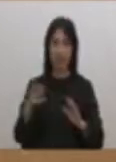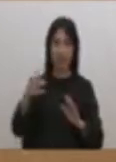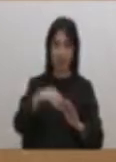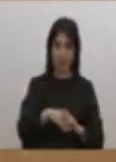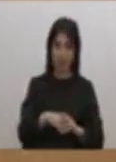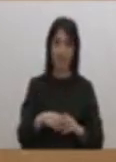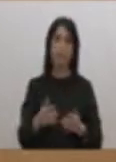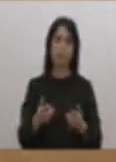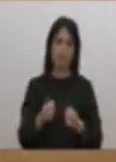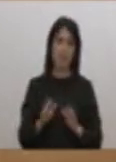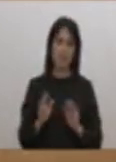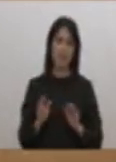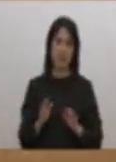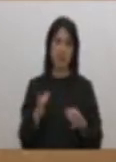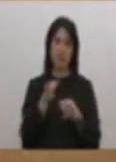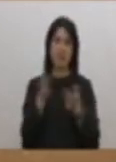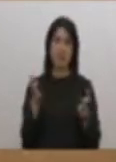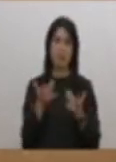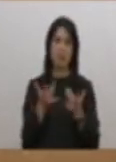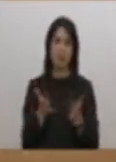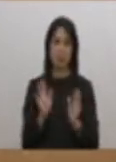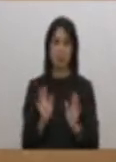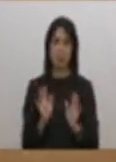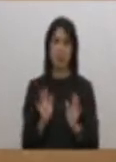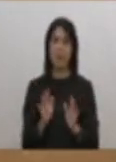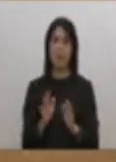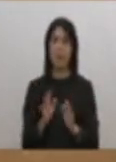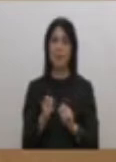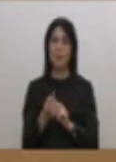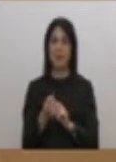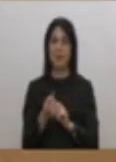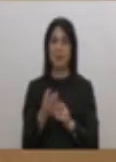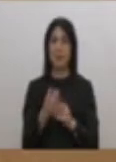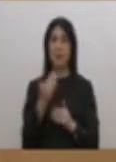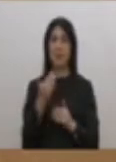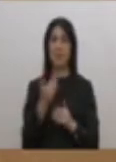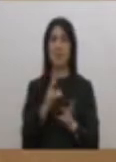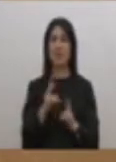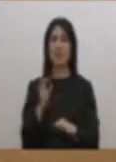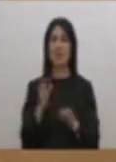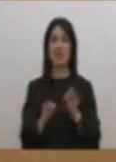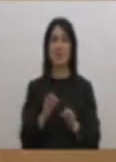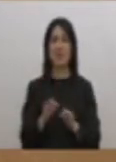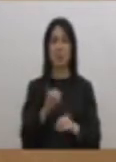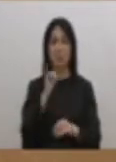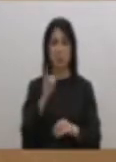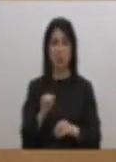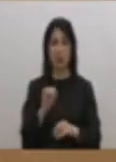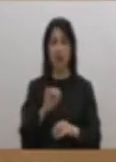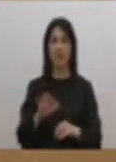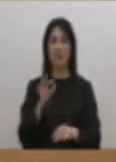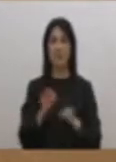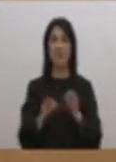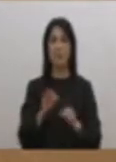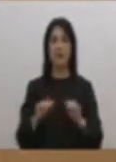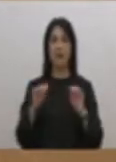isati misagebi civiluri mothovna, metertmeti ari rotkoen vina da sasamartlo argi vargato, europuli sasamartlo